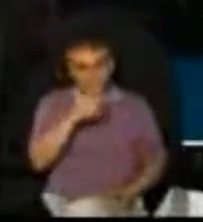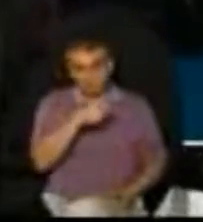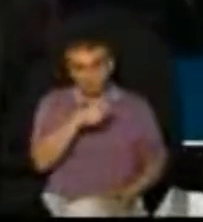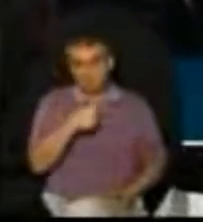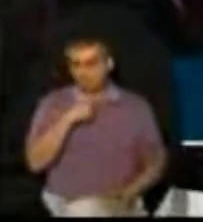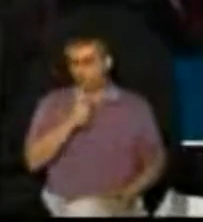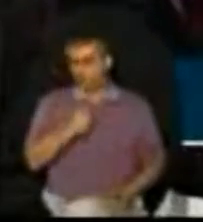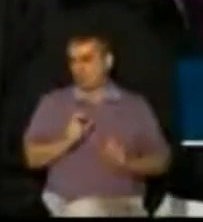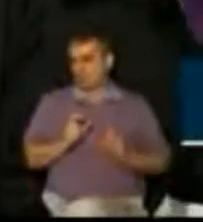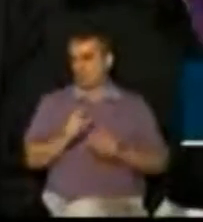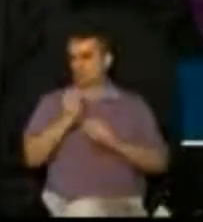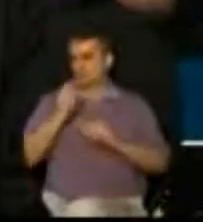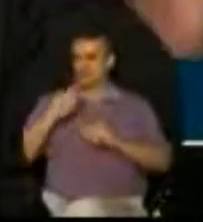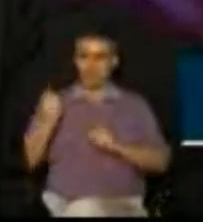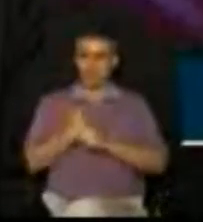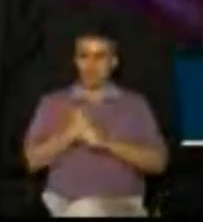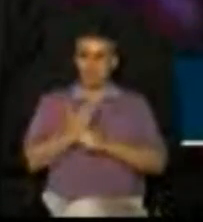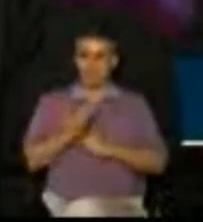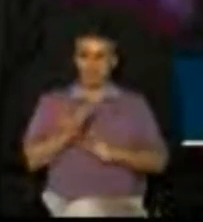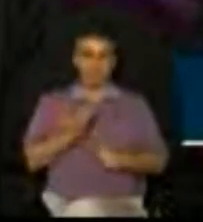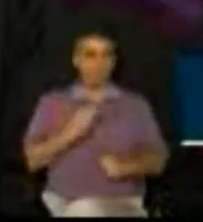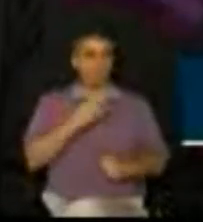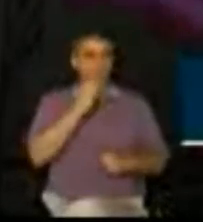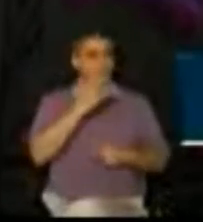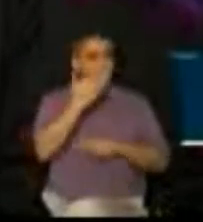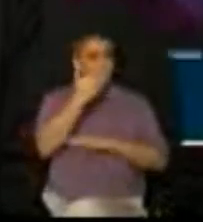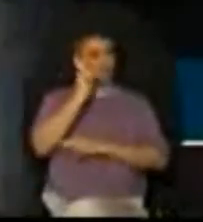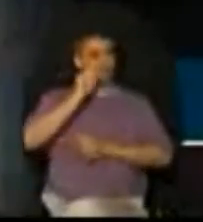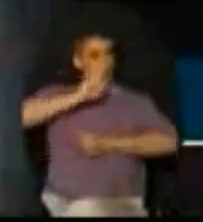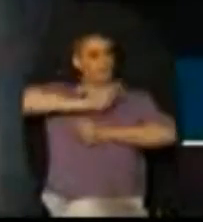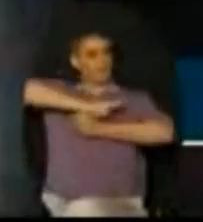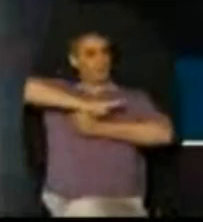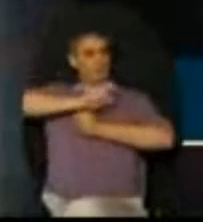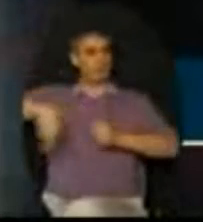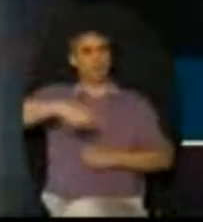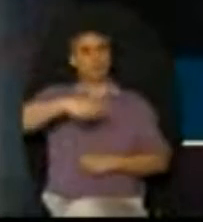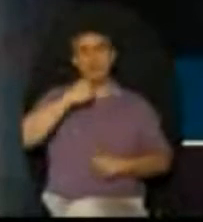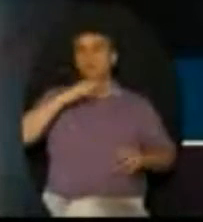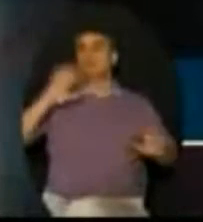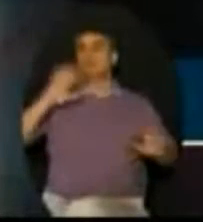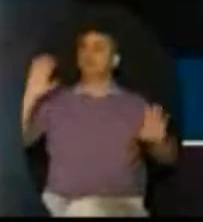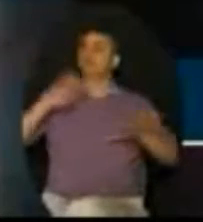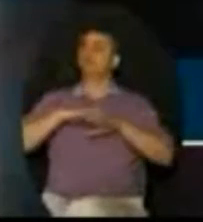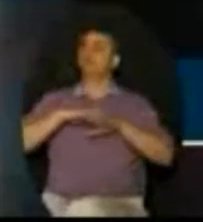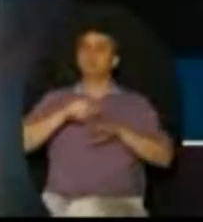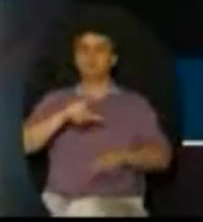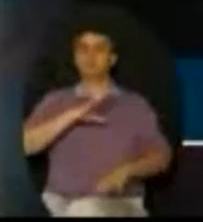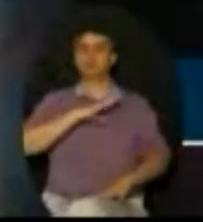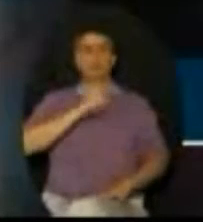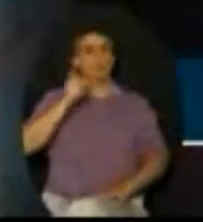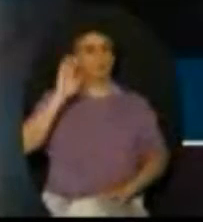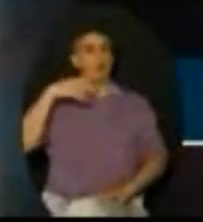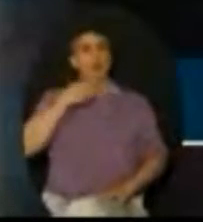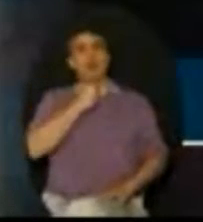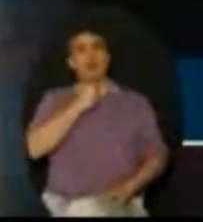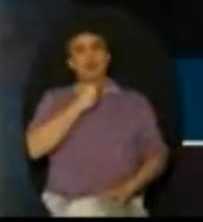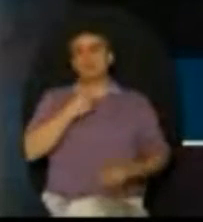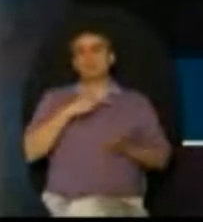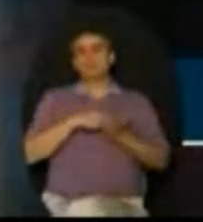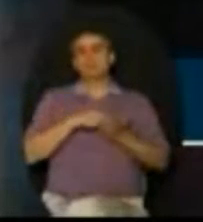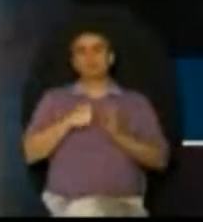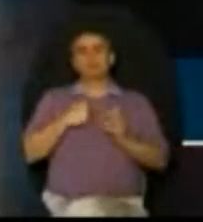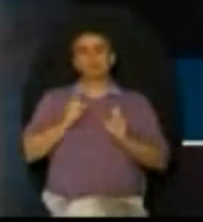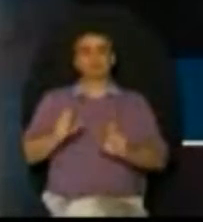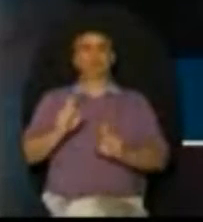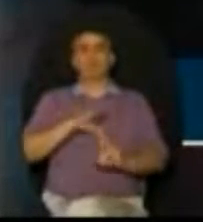צריכים לעשות כמעט כל פעילות. אם המדינה צריכה להיות הפטרון של האזרחים, ולומר, חברים, זה מסוכן, אתם עלולים להתמכר, ולכן